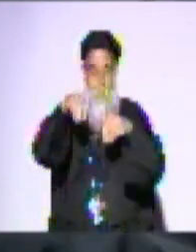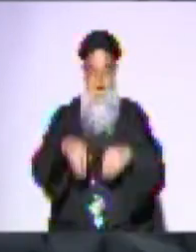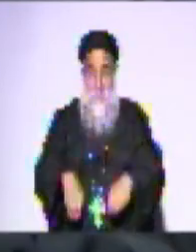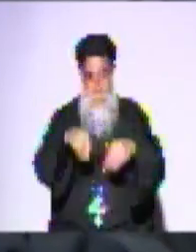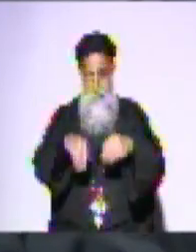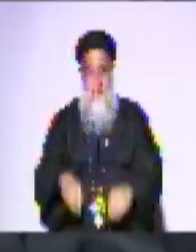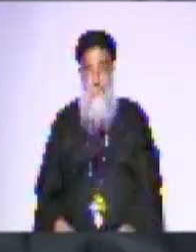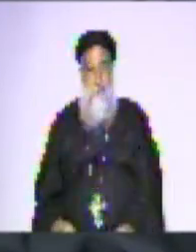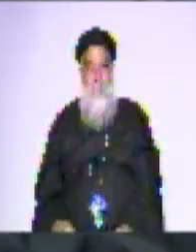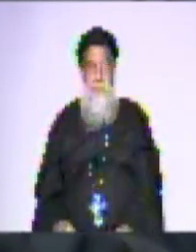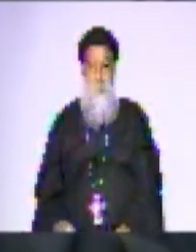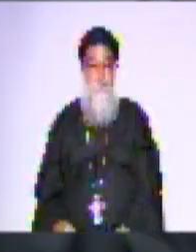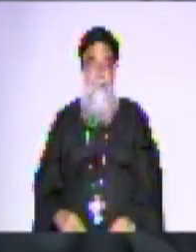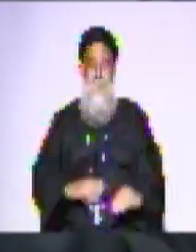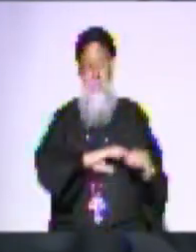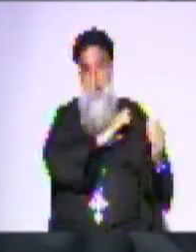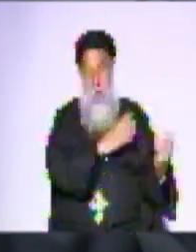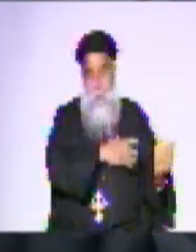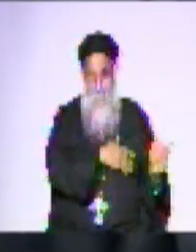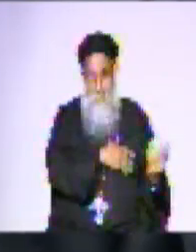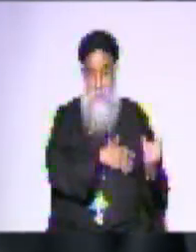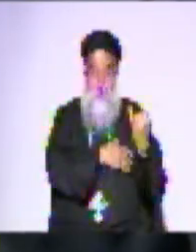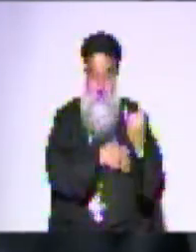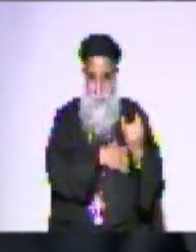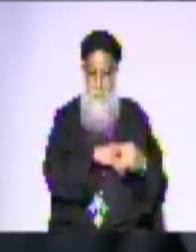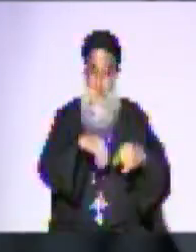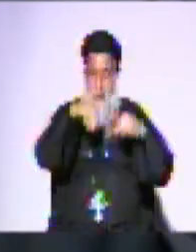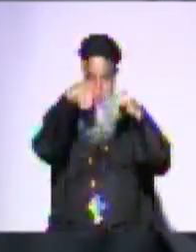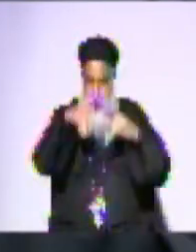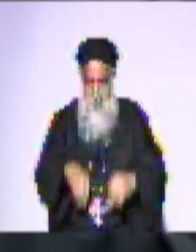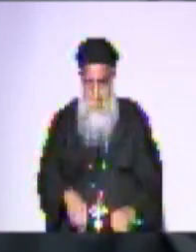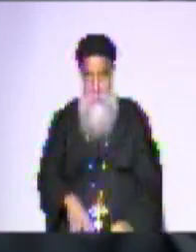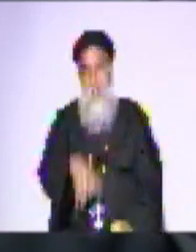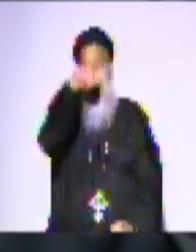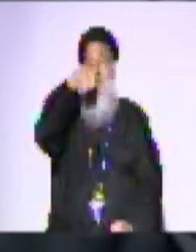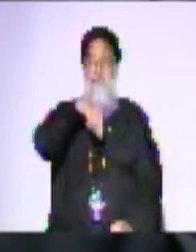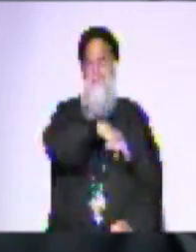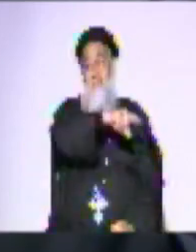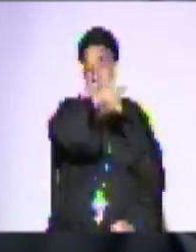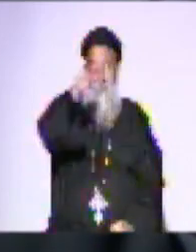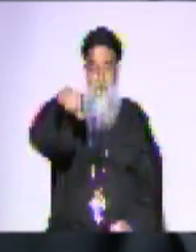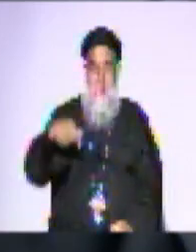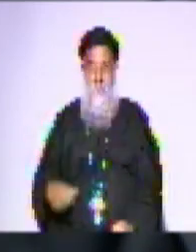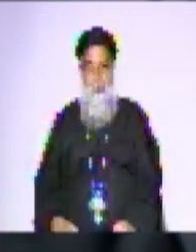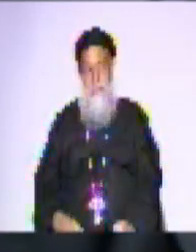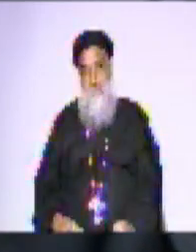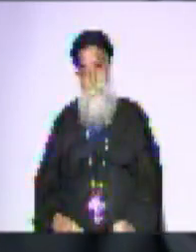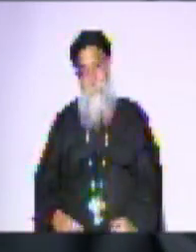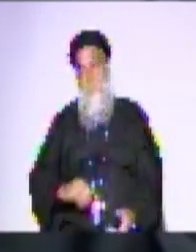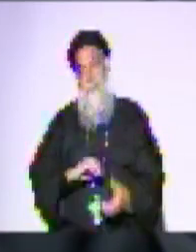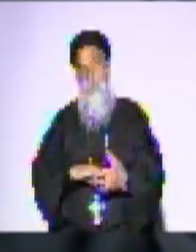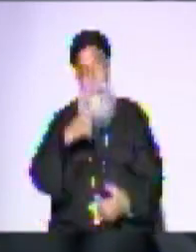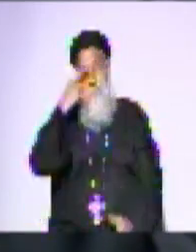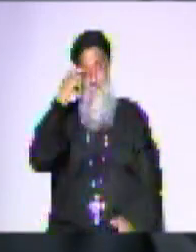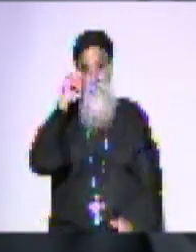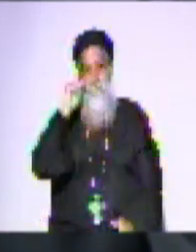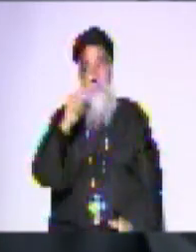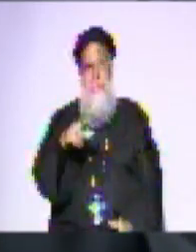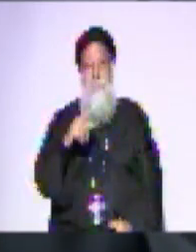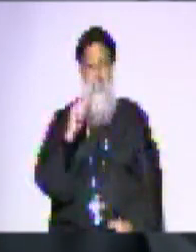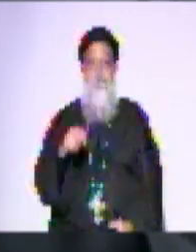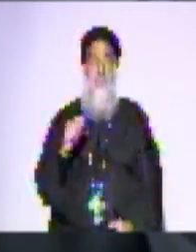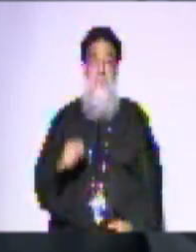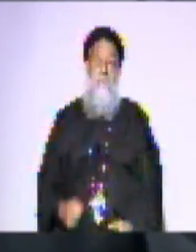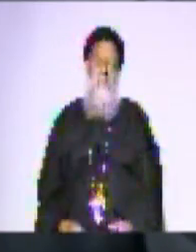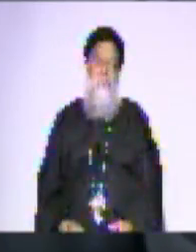الآية الشهيرة من آمن واعتمد خلص ربط واضح جدا معلمنا بطرس الرسول سيدنا يتكلم عن الخلاص في